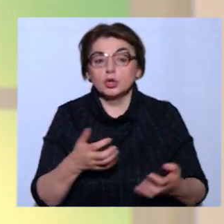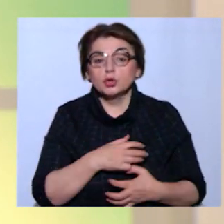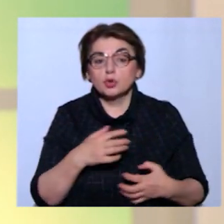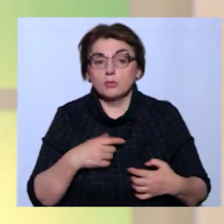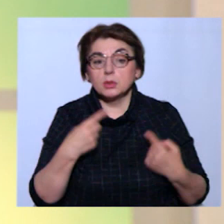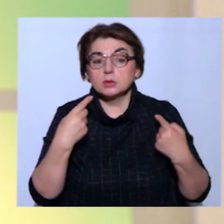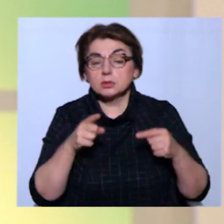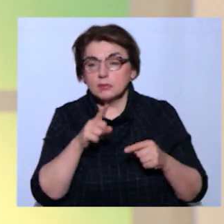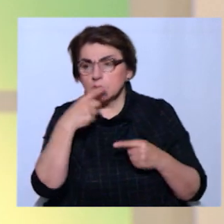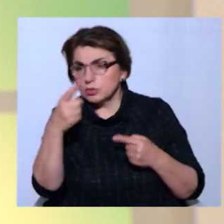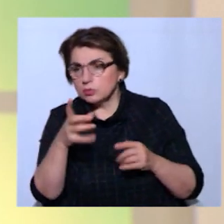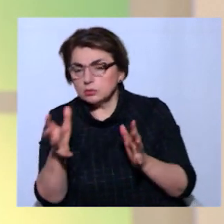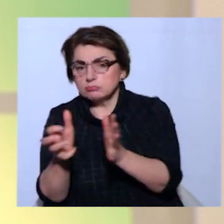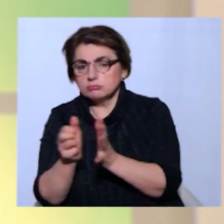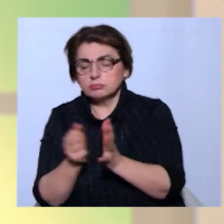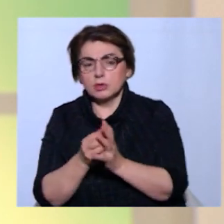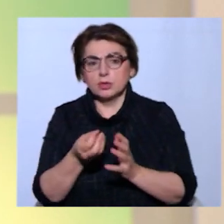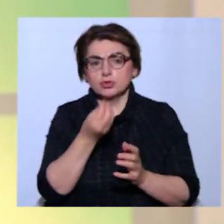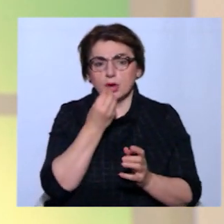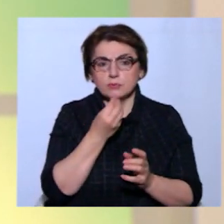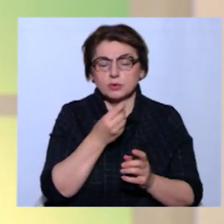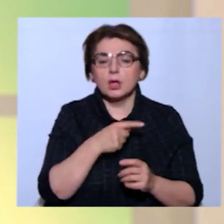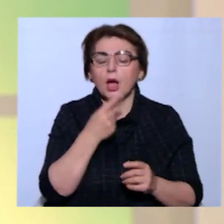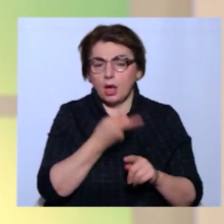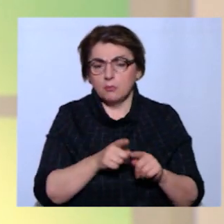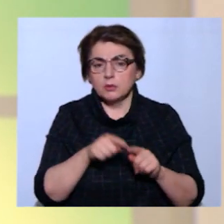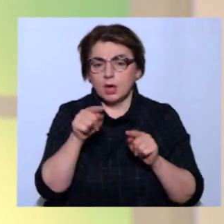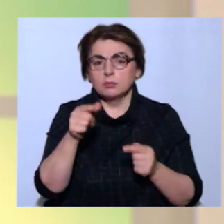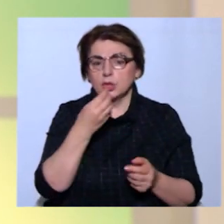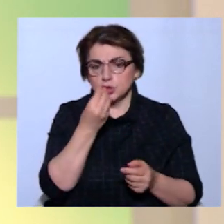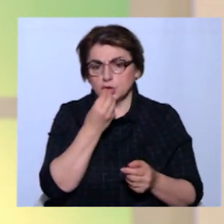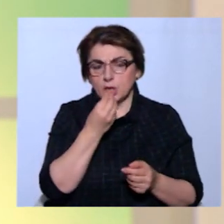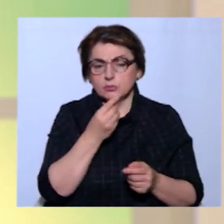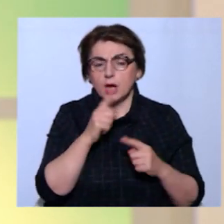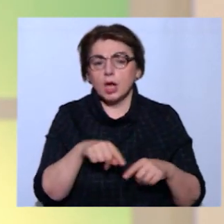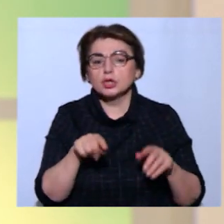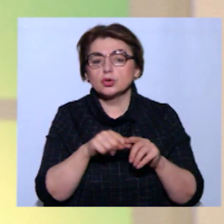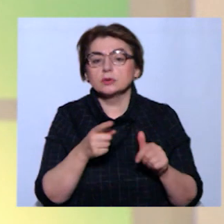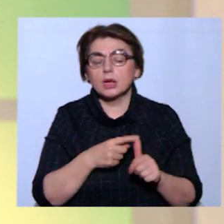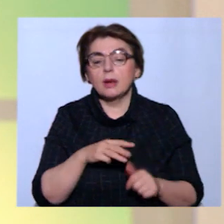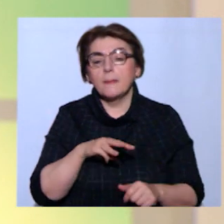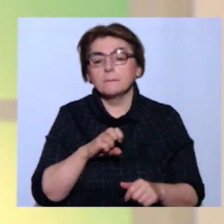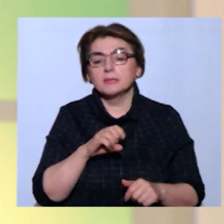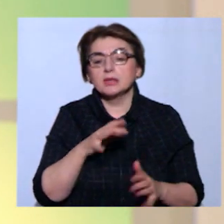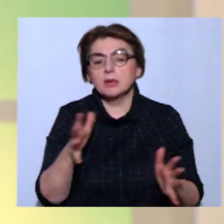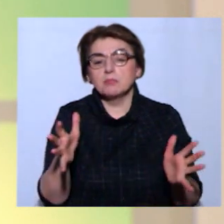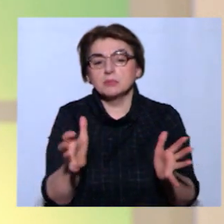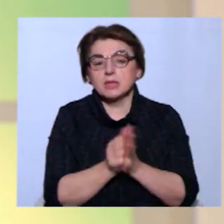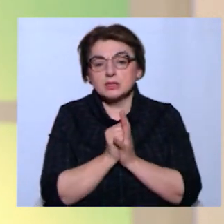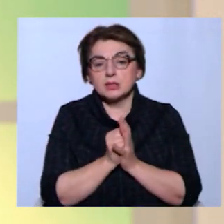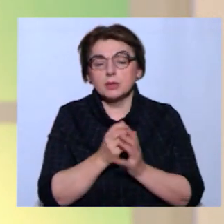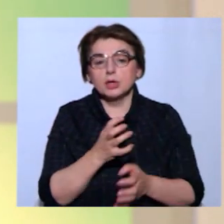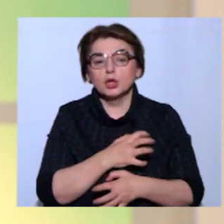სხვა ცხოველზე ნადირობს, იჭერს მას და იკვებება სხვა ცხოველით და ასეთ ცხოველს მტაცებელი ცხოველი ჰქვია.